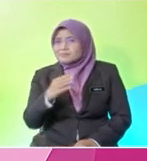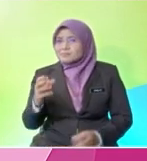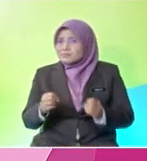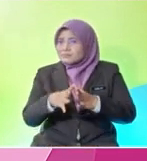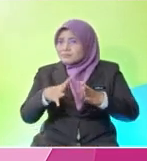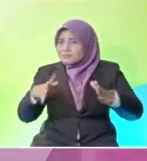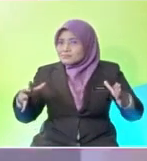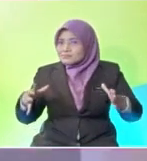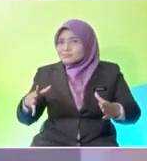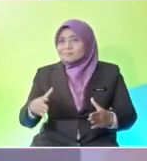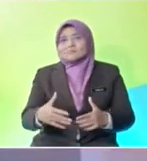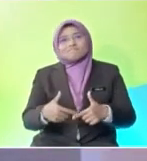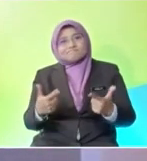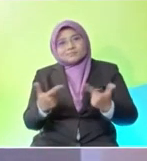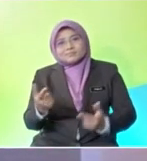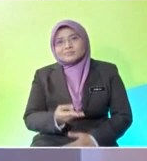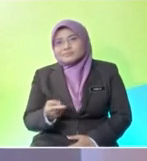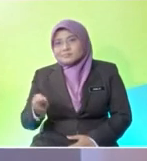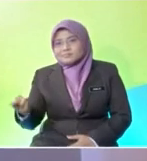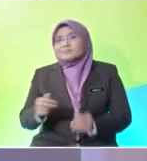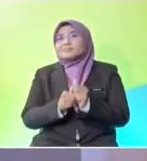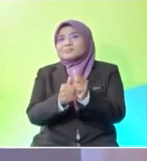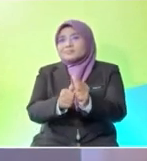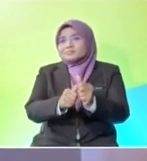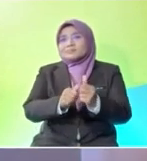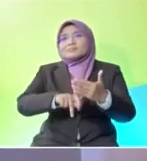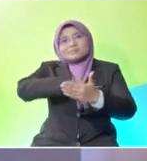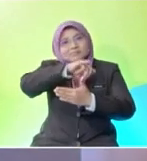lagi bergantung pada Hani punya project oke